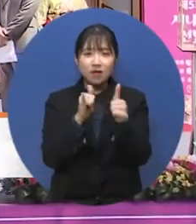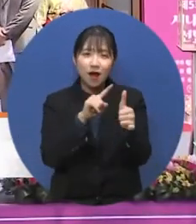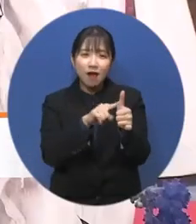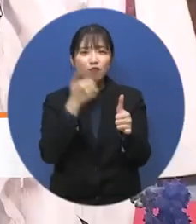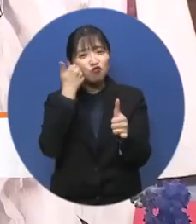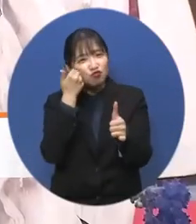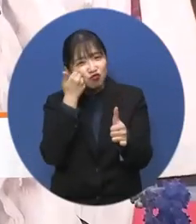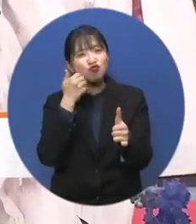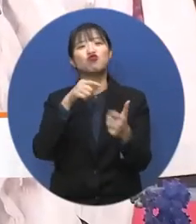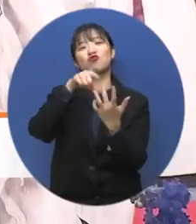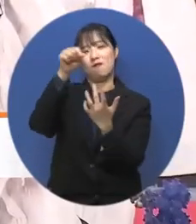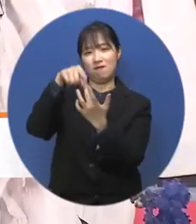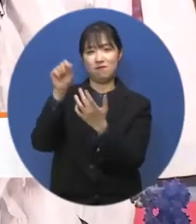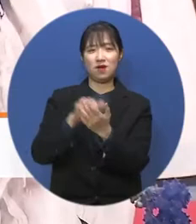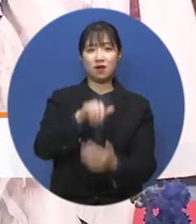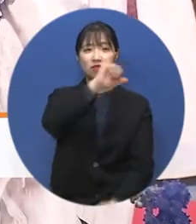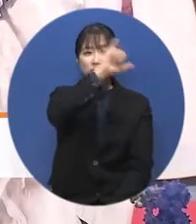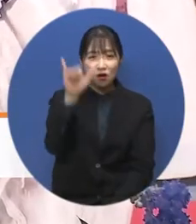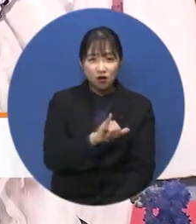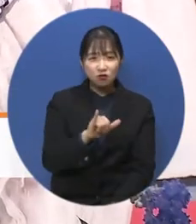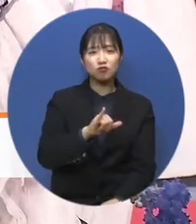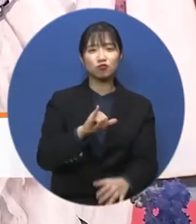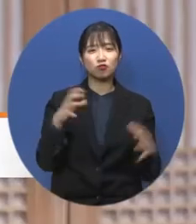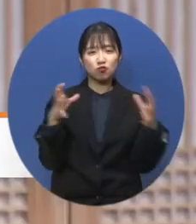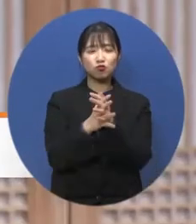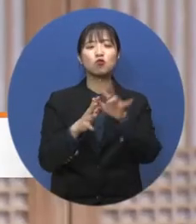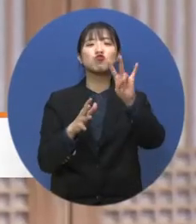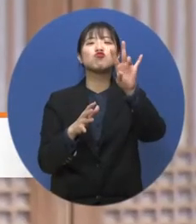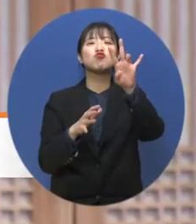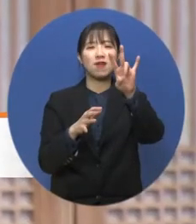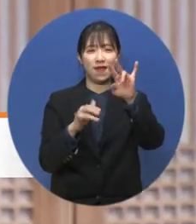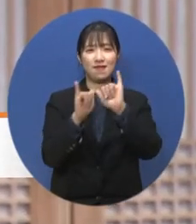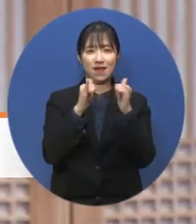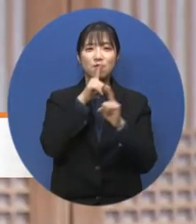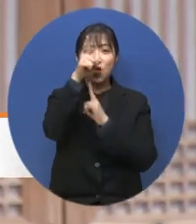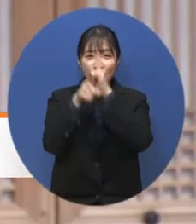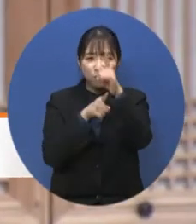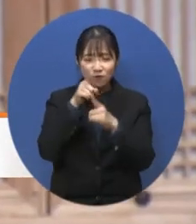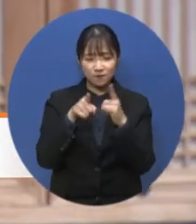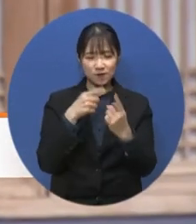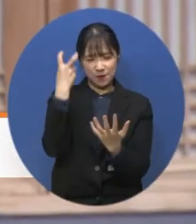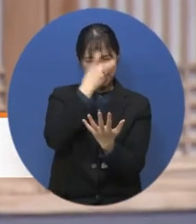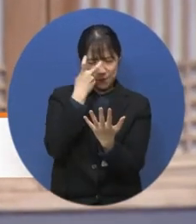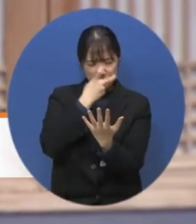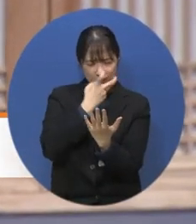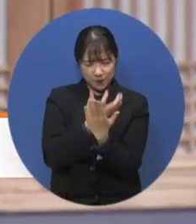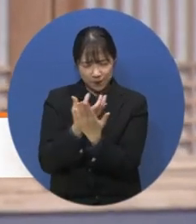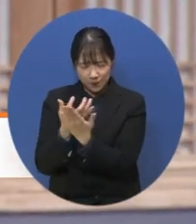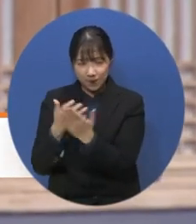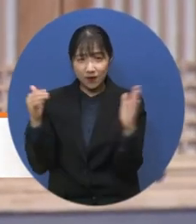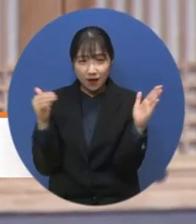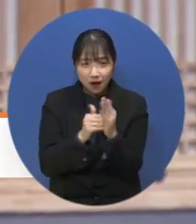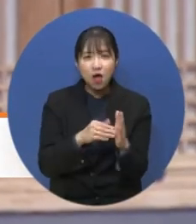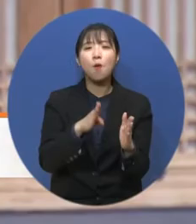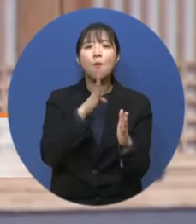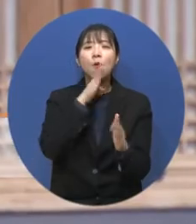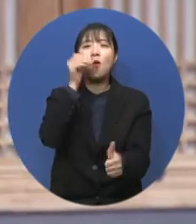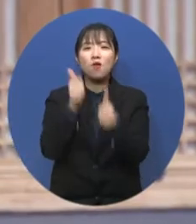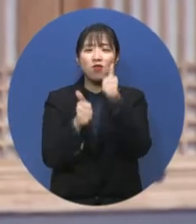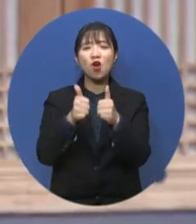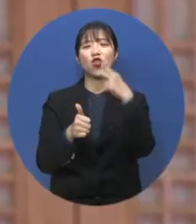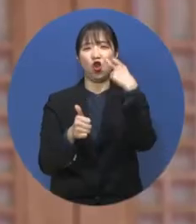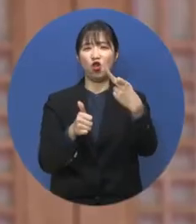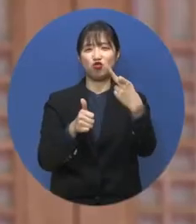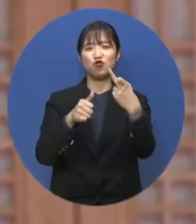대회로 전국에서 총 24명이 서류를 접수했고 엄격한 서류 심사를 거쳐 본선에 12명이